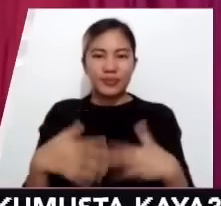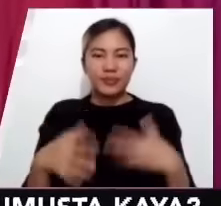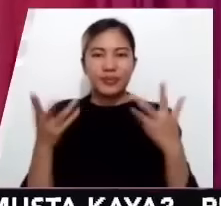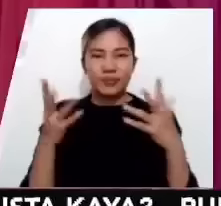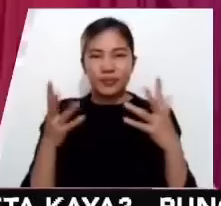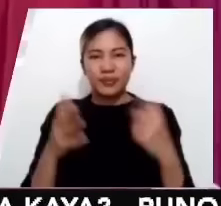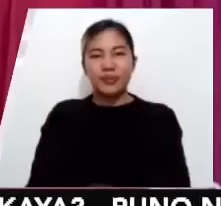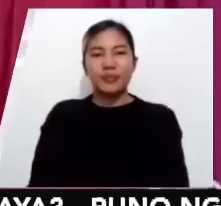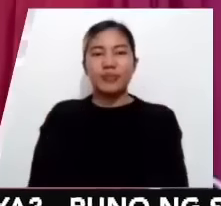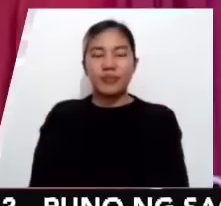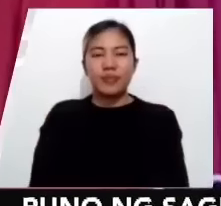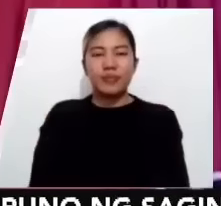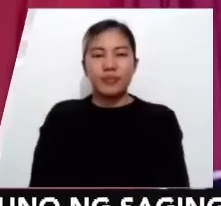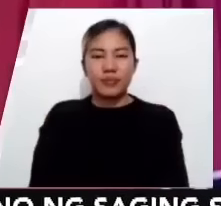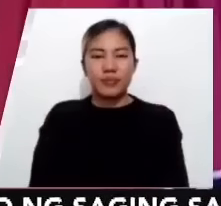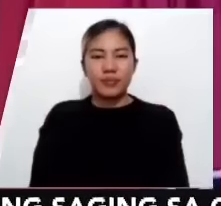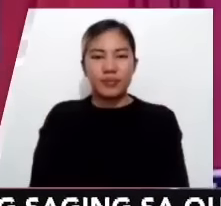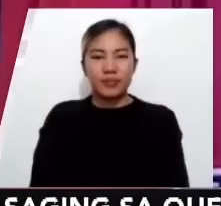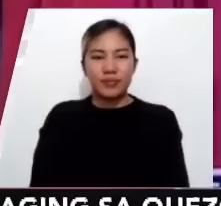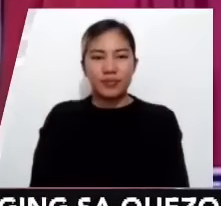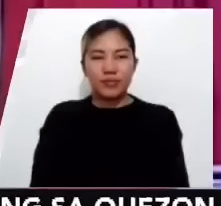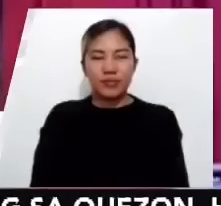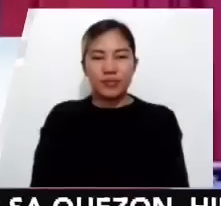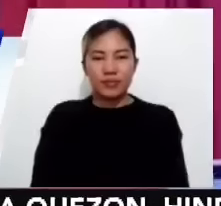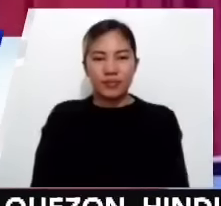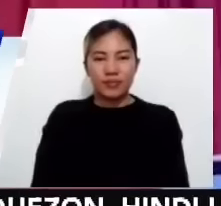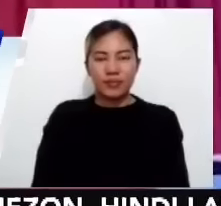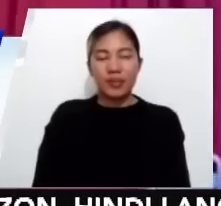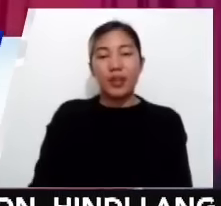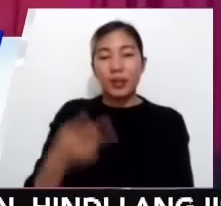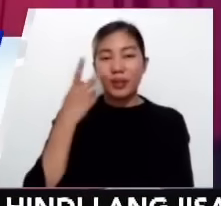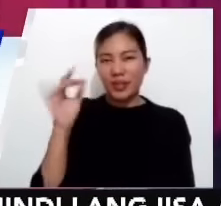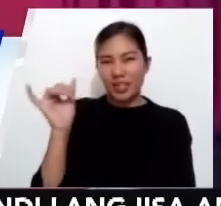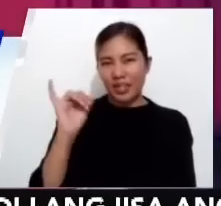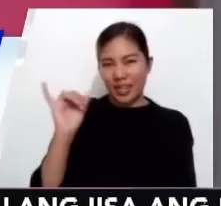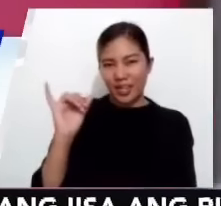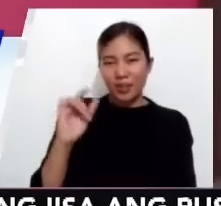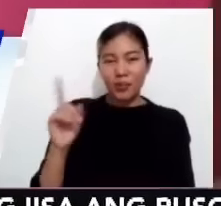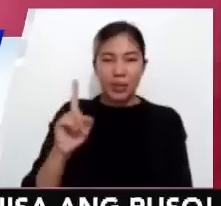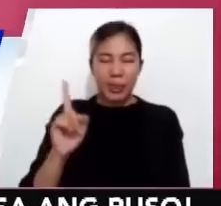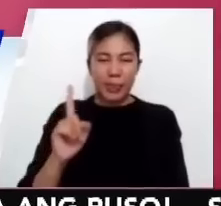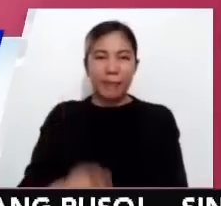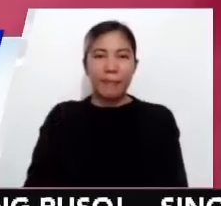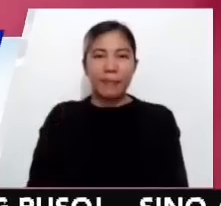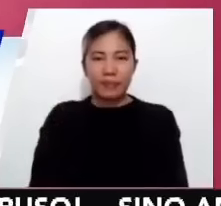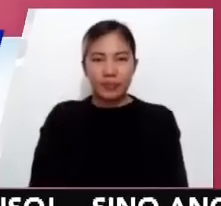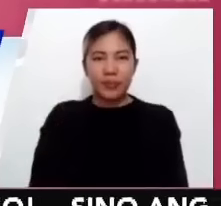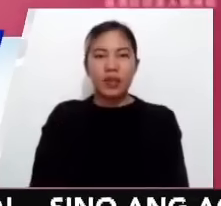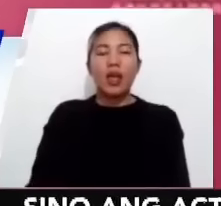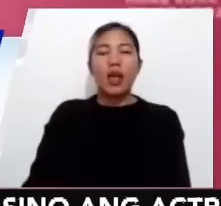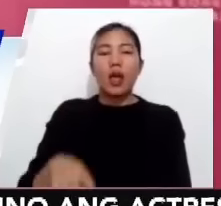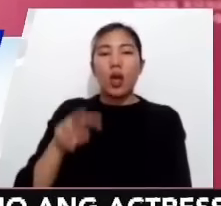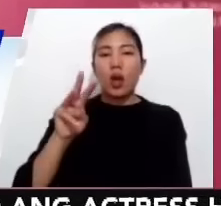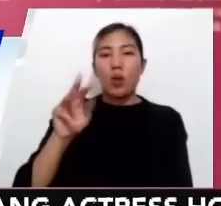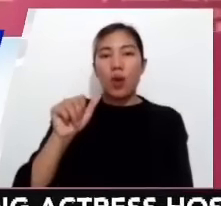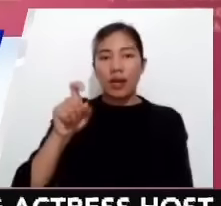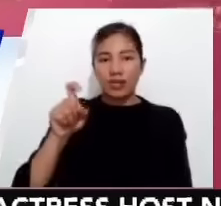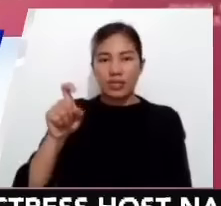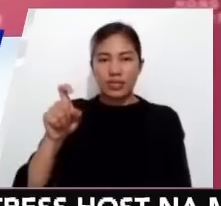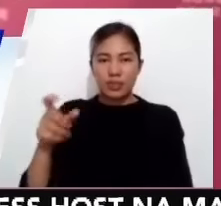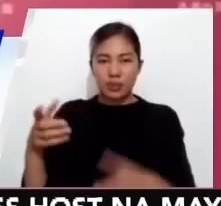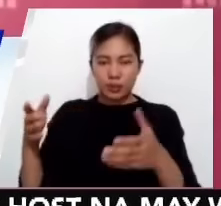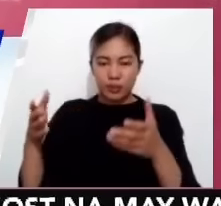There you have it, ladies and kaloka-like! Presenting ang Madame Tussauds wax figure ni Anne na ni-reveal sa